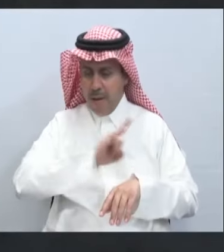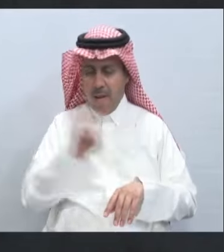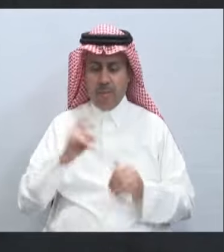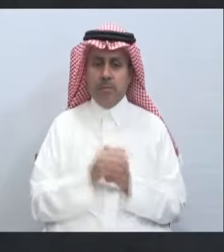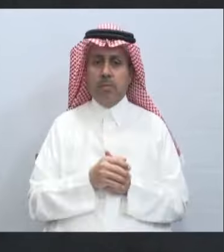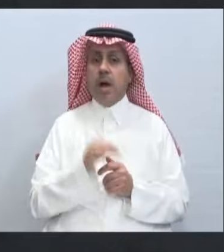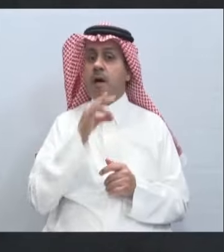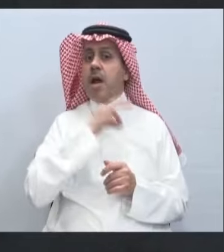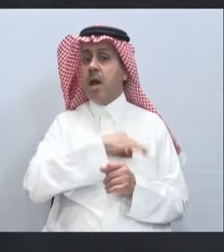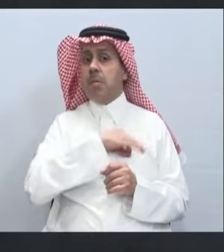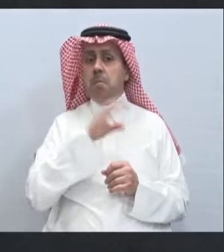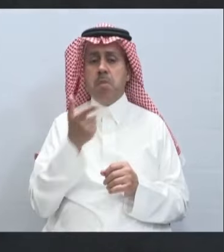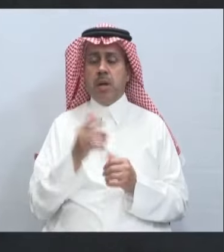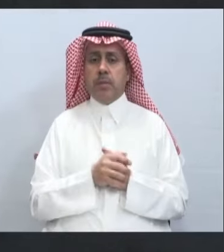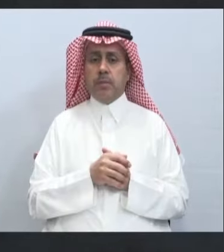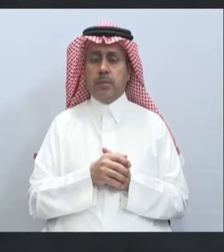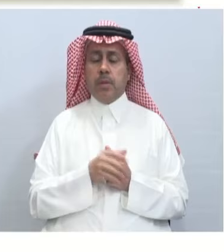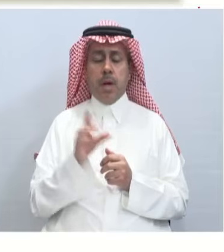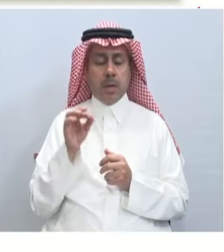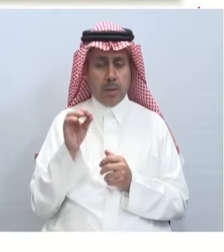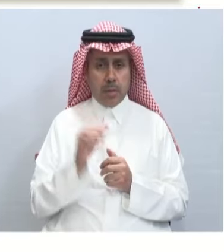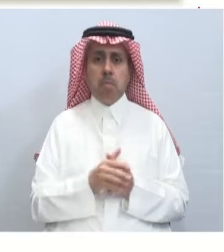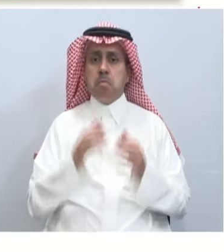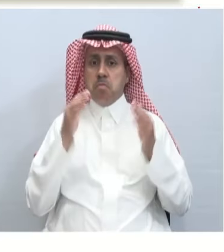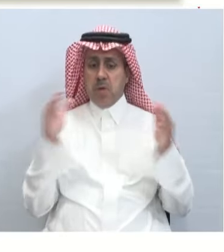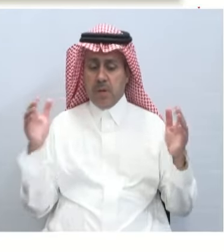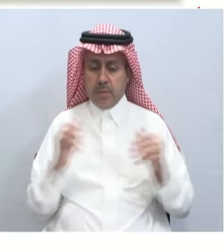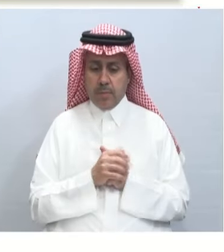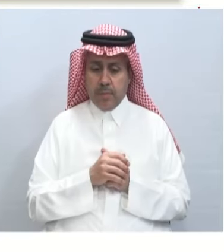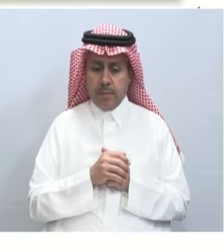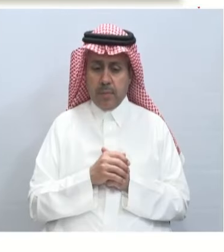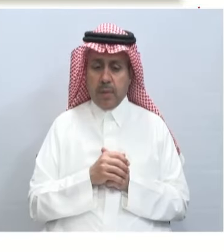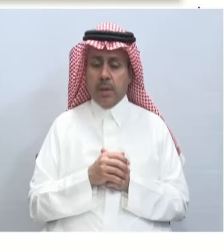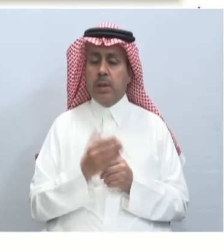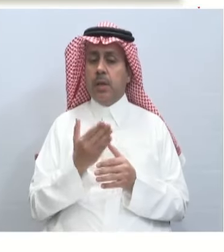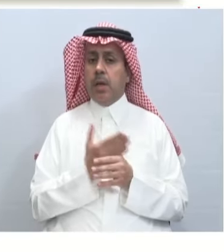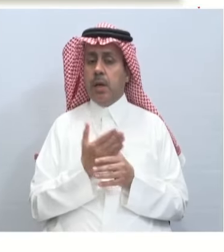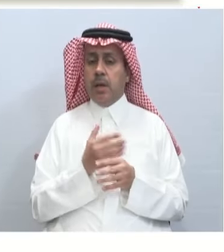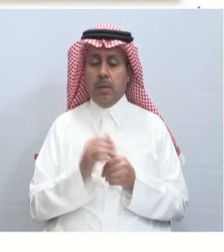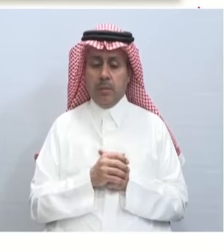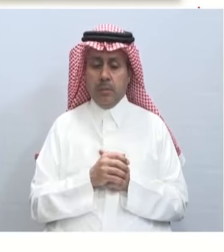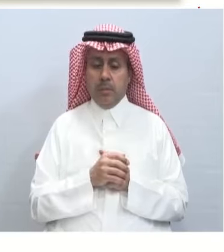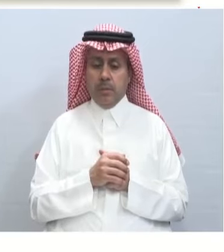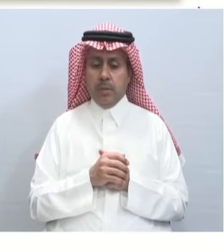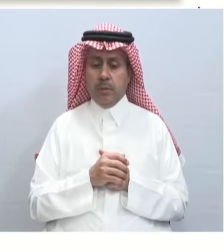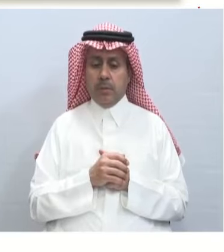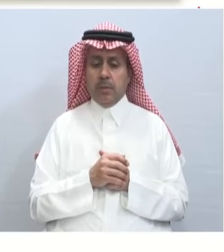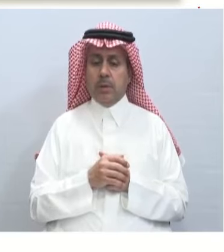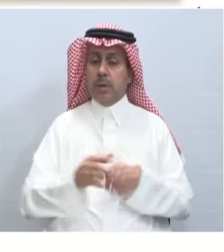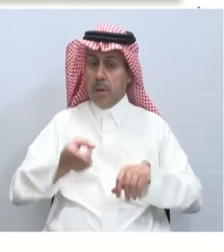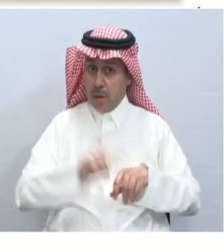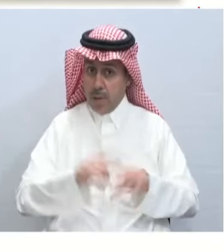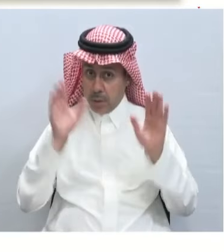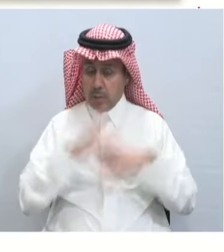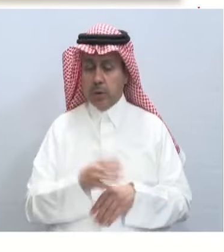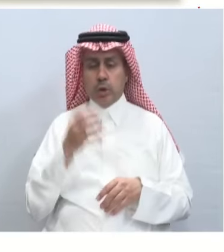جيدا احسنتم بارك الله فيكم قلنا لان لما في هذا القضاء من